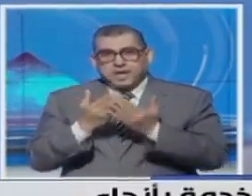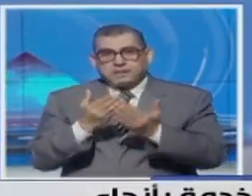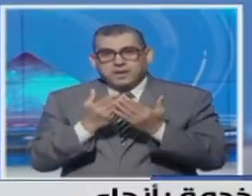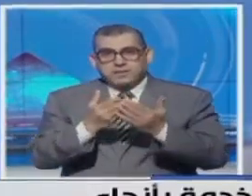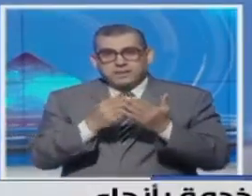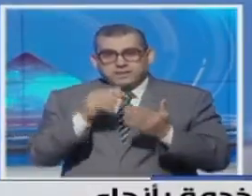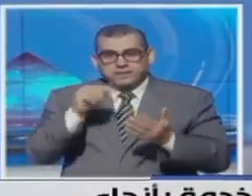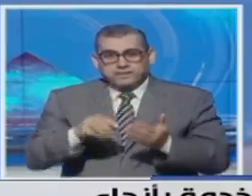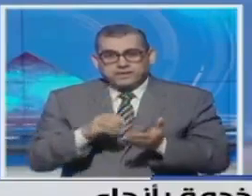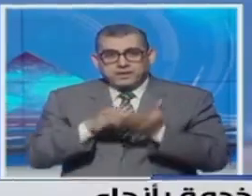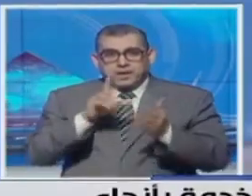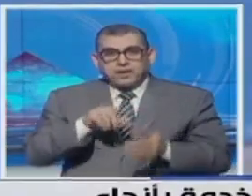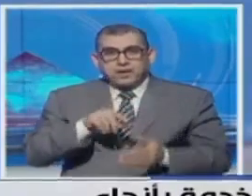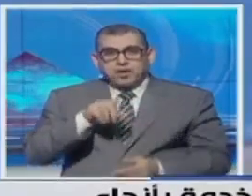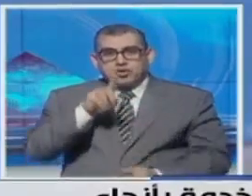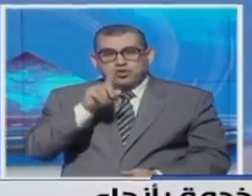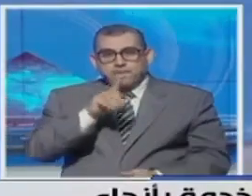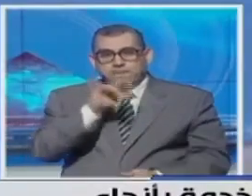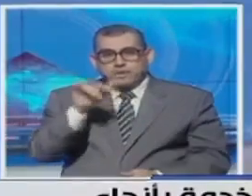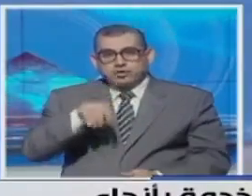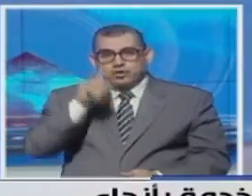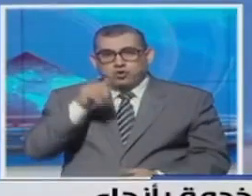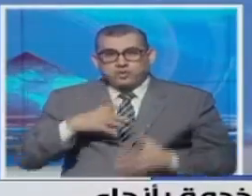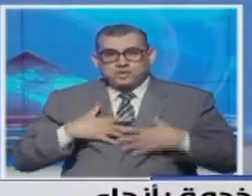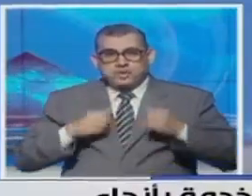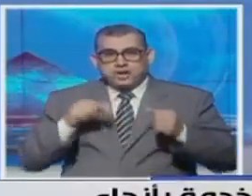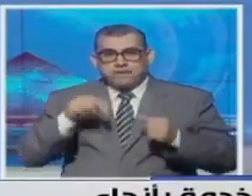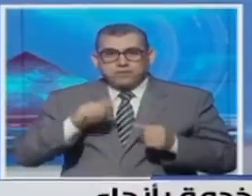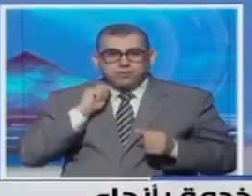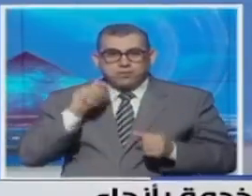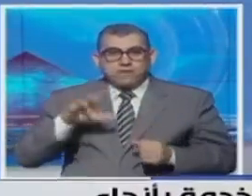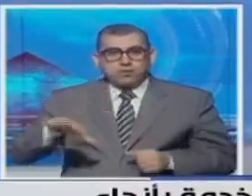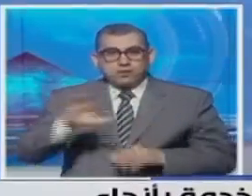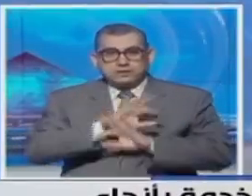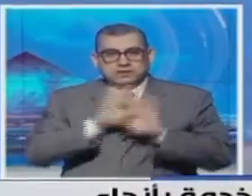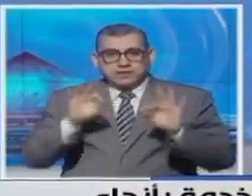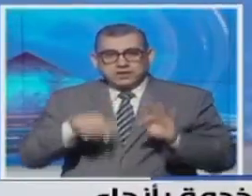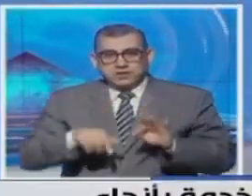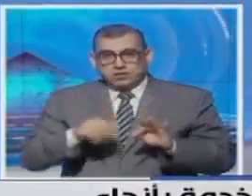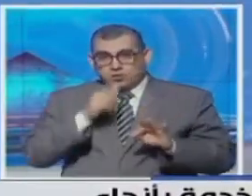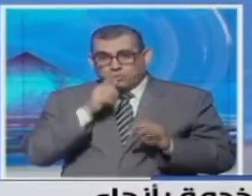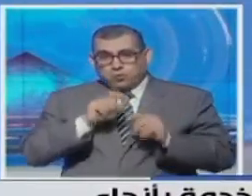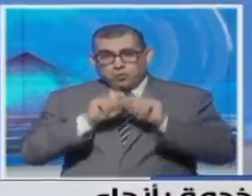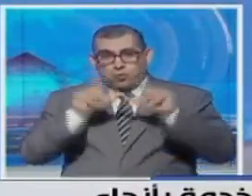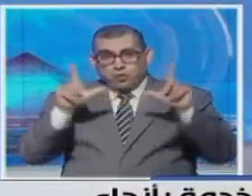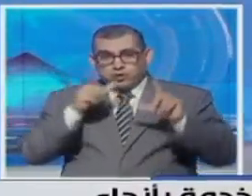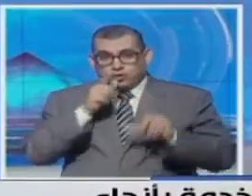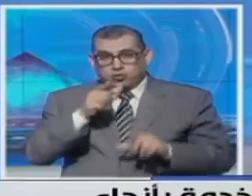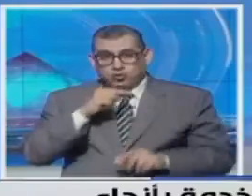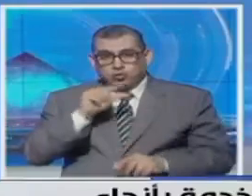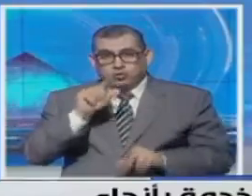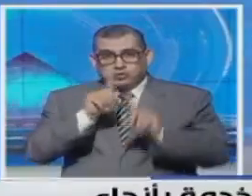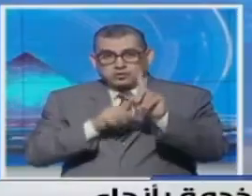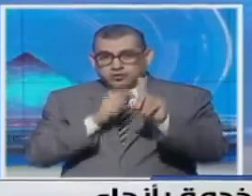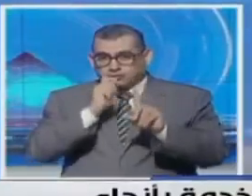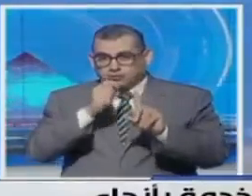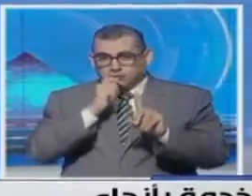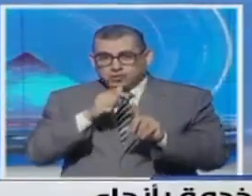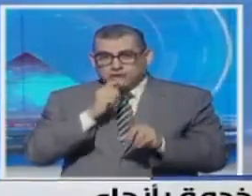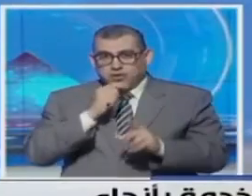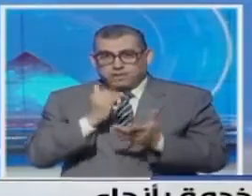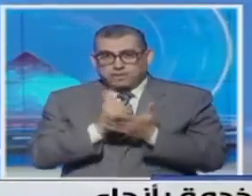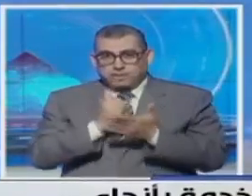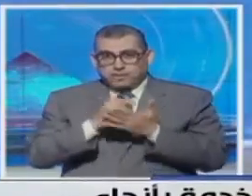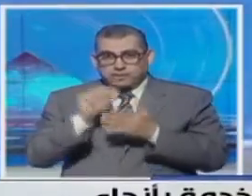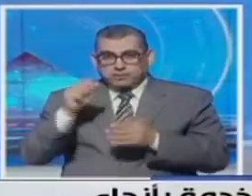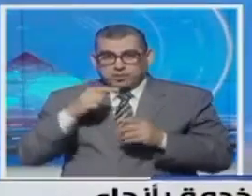225,150 خدمة من خلال حملة 100 يوم صحة في جميع محافظات الجمهورية. وأوضح الدكتور حسام